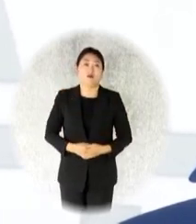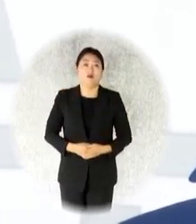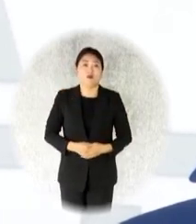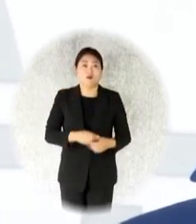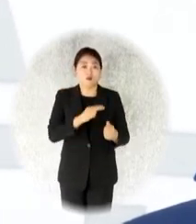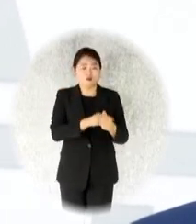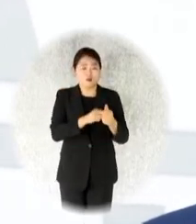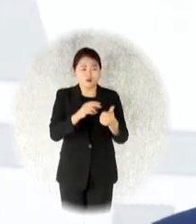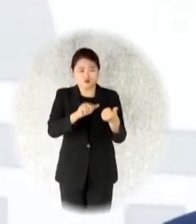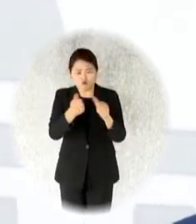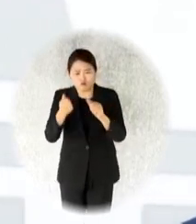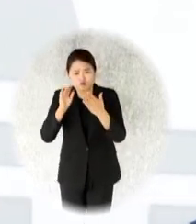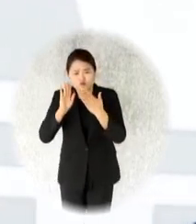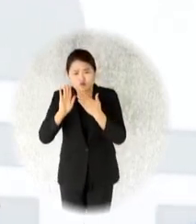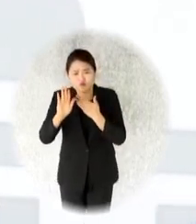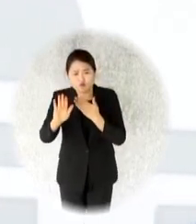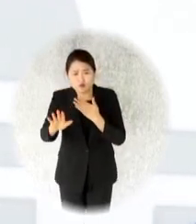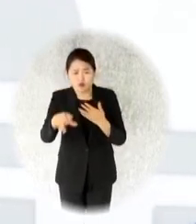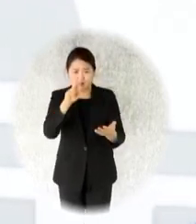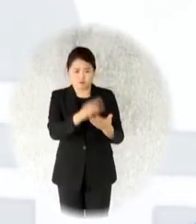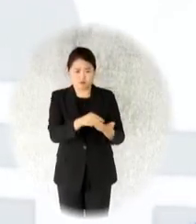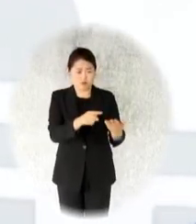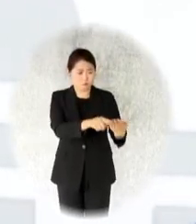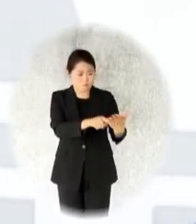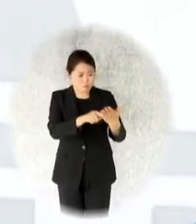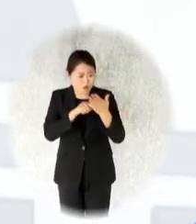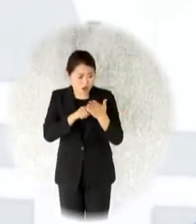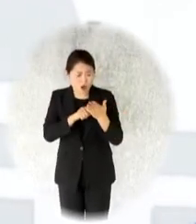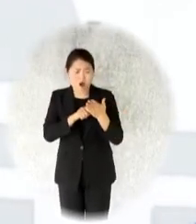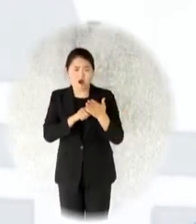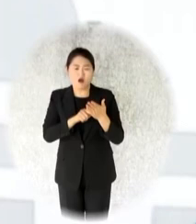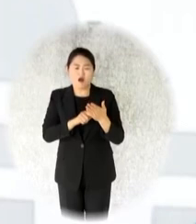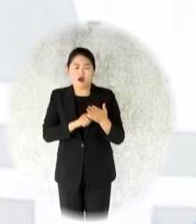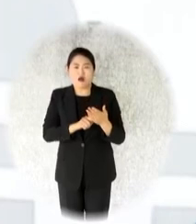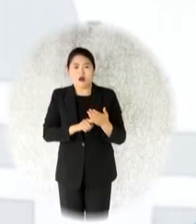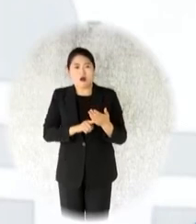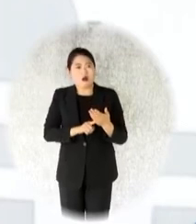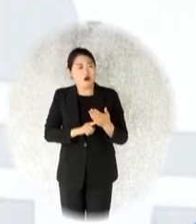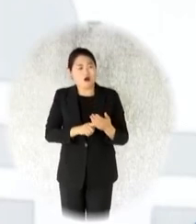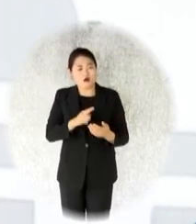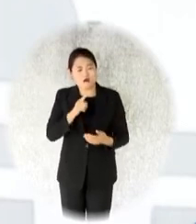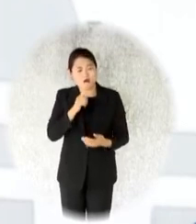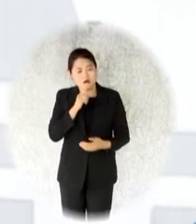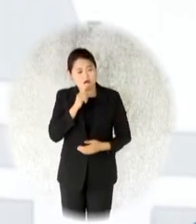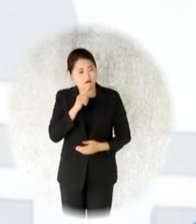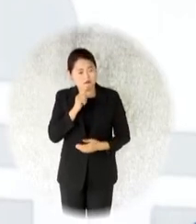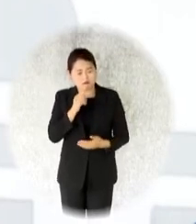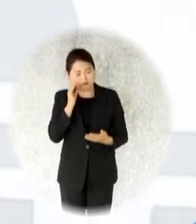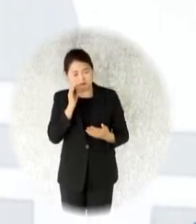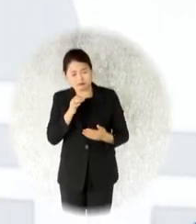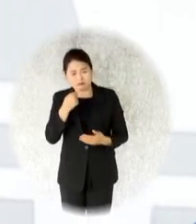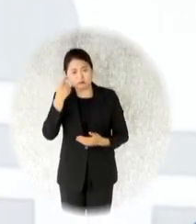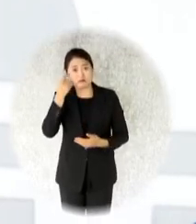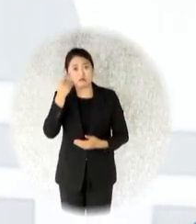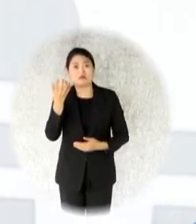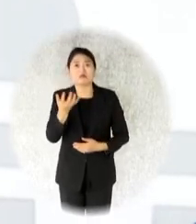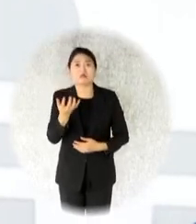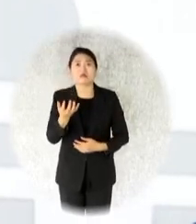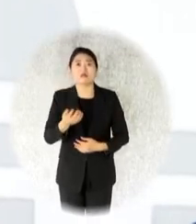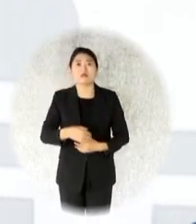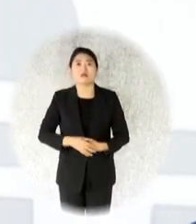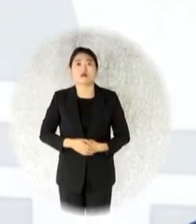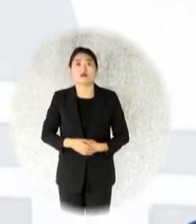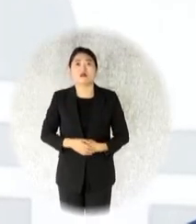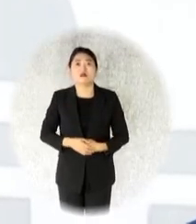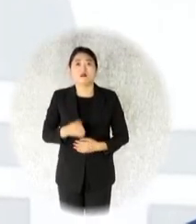죽어서 드러나는 참상들은 말로 표현하기 힘들만큼 비참했습니다 하지만